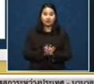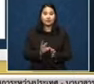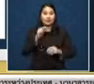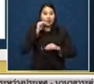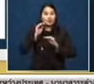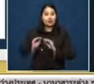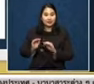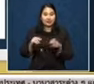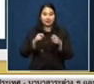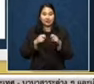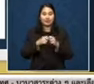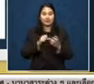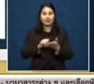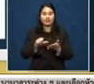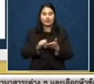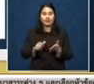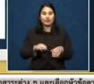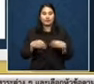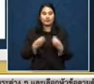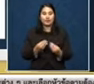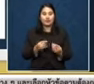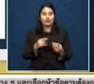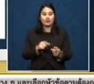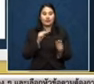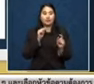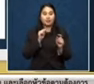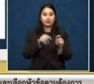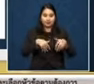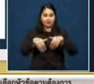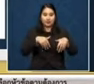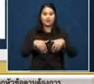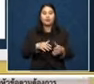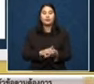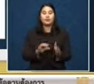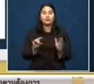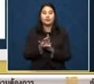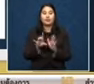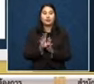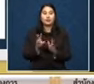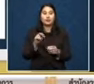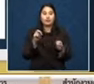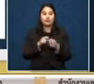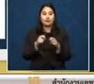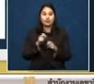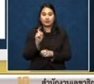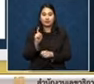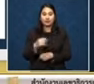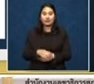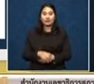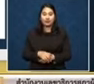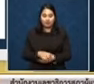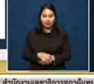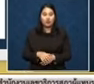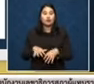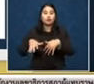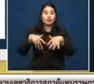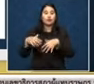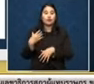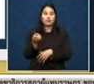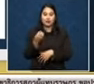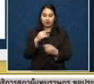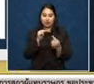ปัญหาและเพื่อป้องกันน้ำท่วมให้กับชาวตำบลหนองบัวศาลาครับเรื่องสุดท้ายผมได้รับการร้องเรียนมาจากพี่น้องชาวตำบบลหนองไขน้ำว่าทางหลวน